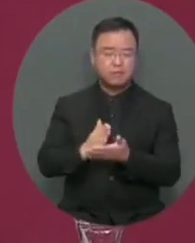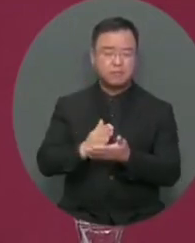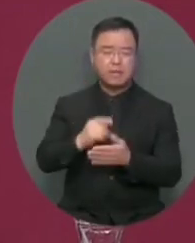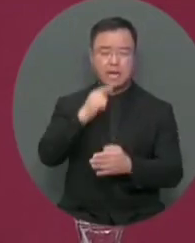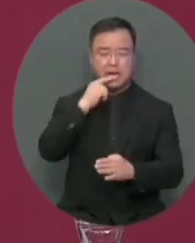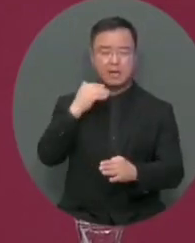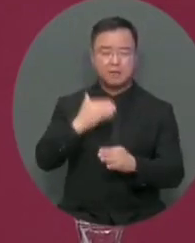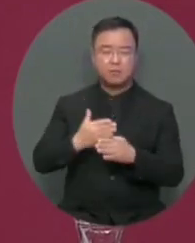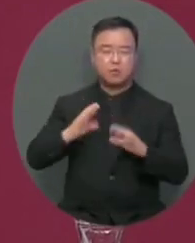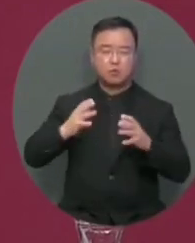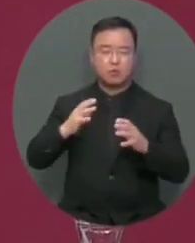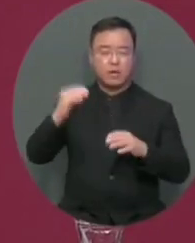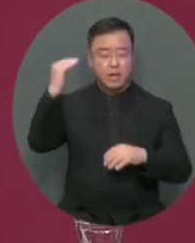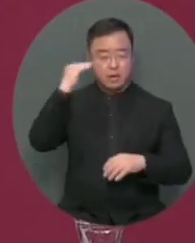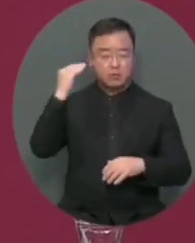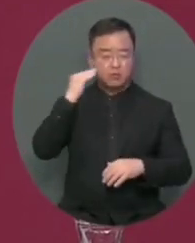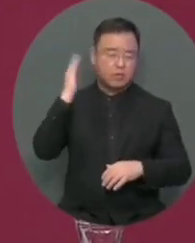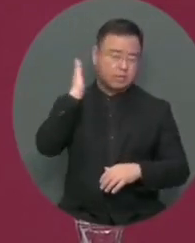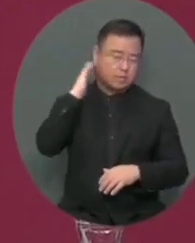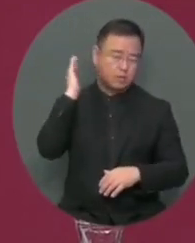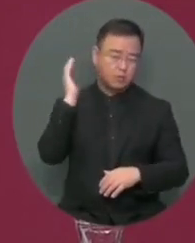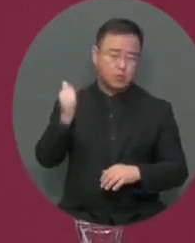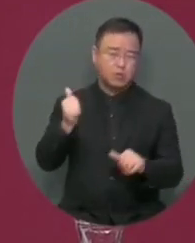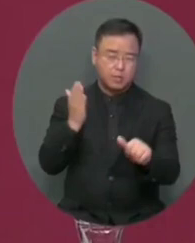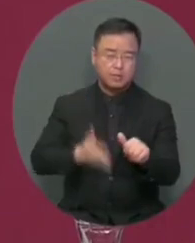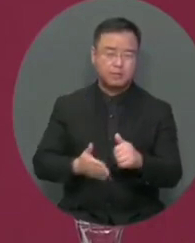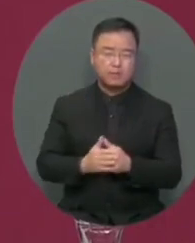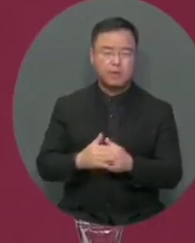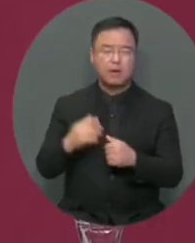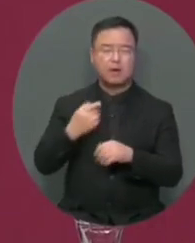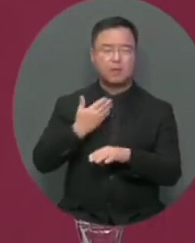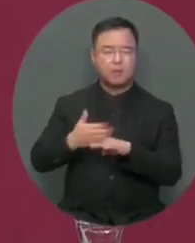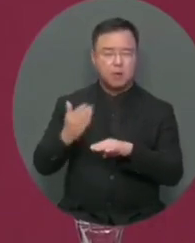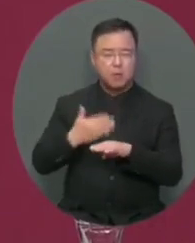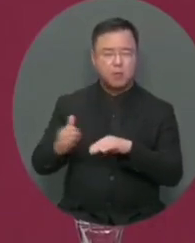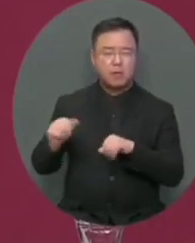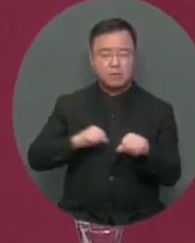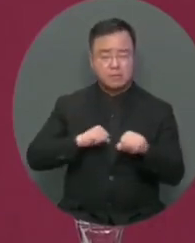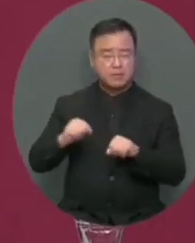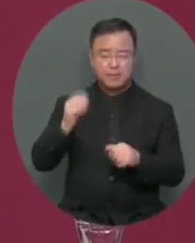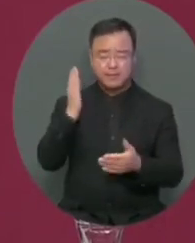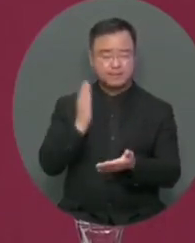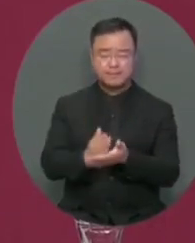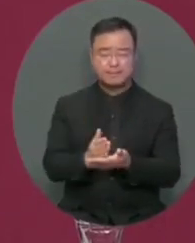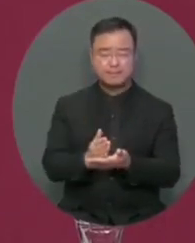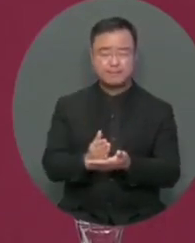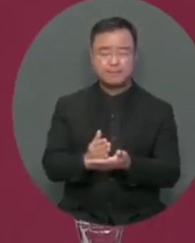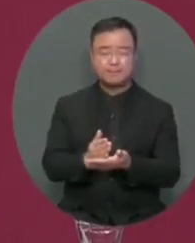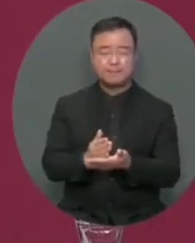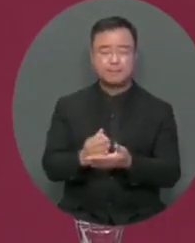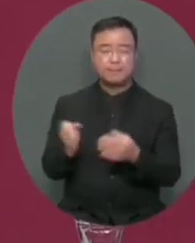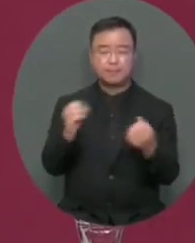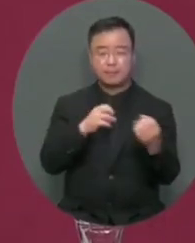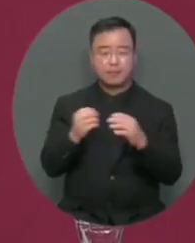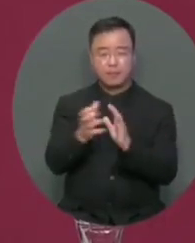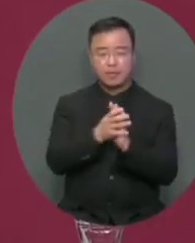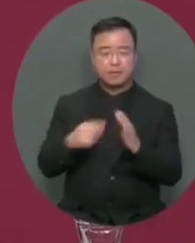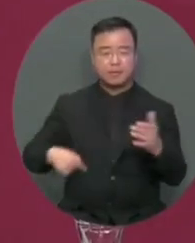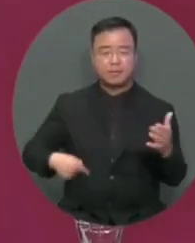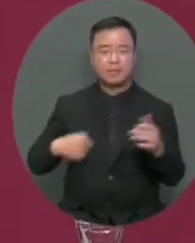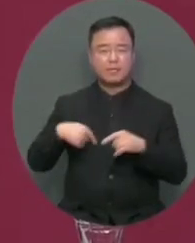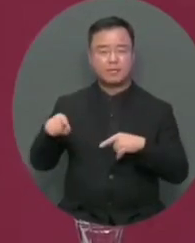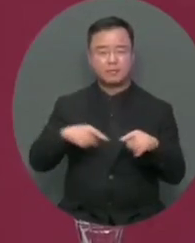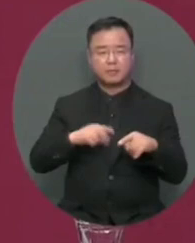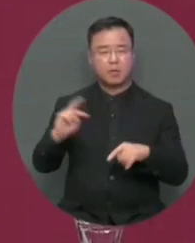대통령으로 돌아와야 합니다. 폭정과 보복의 단두대를 스스로 부수고 대화 협치어 테이블로 돌아와야